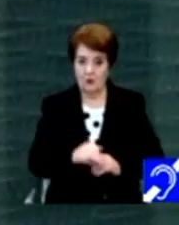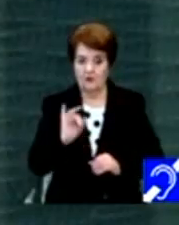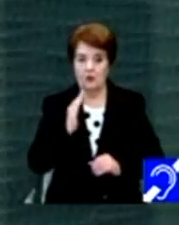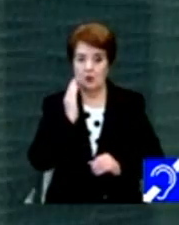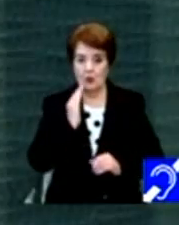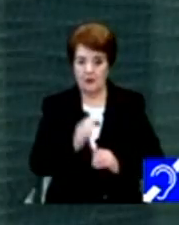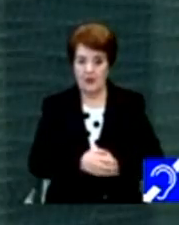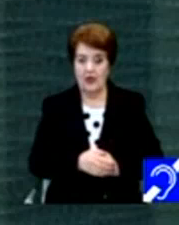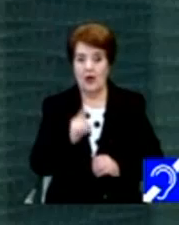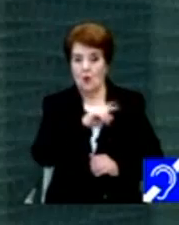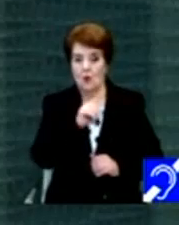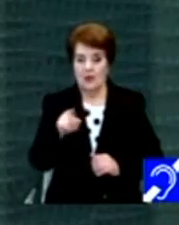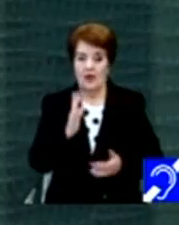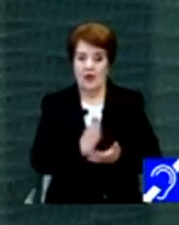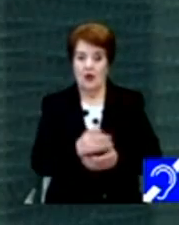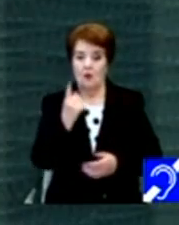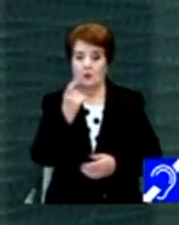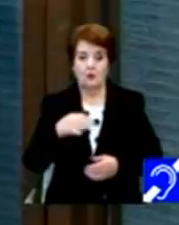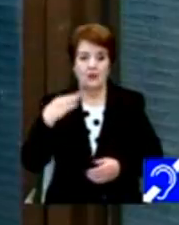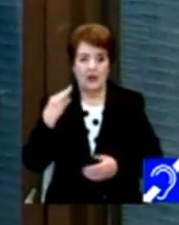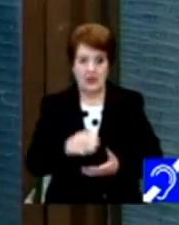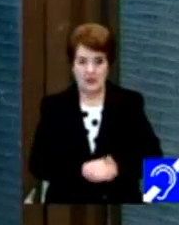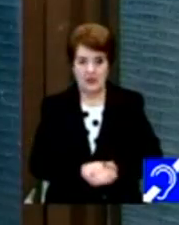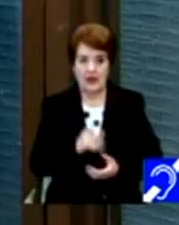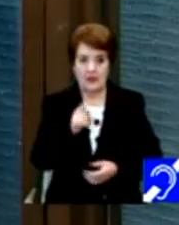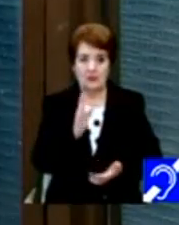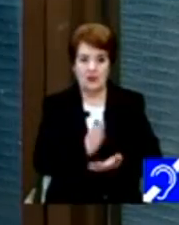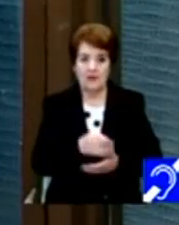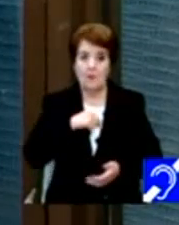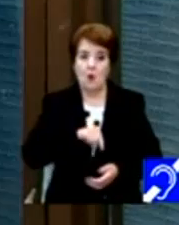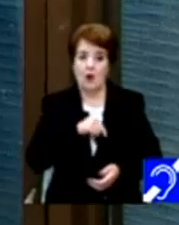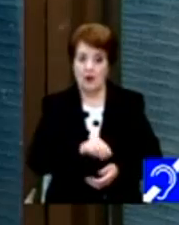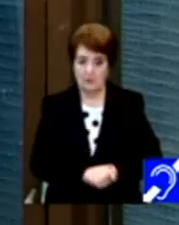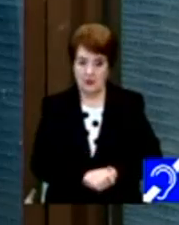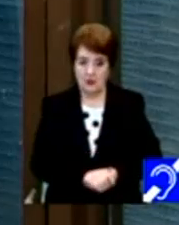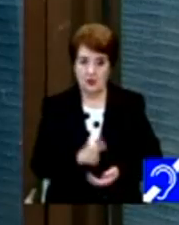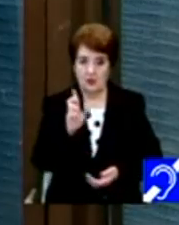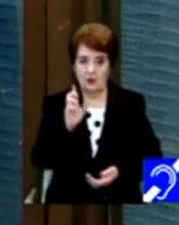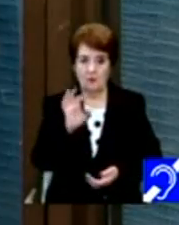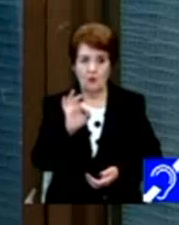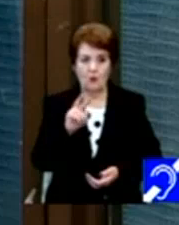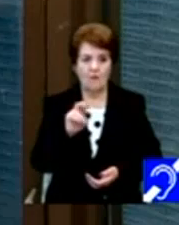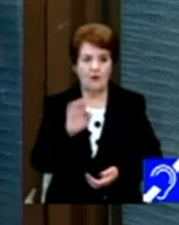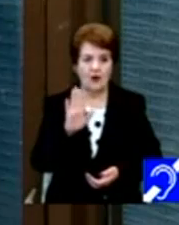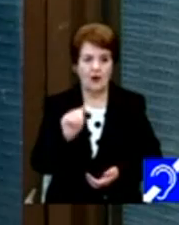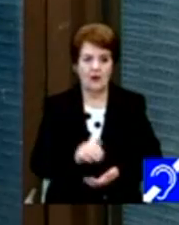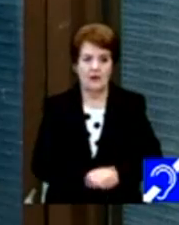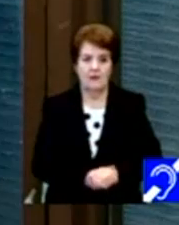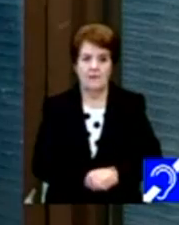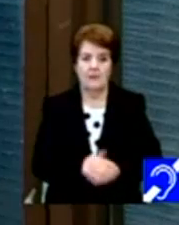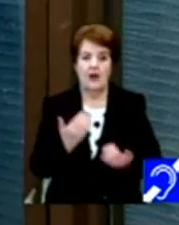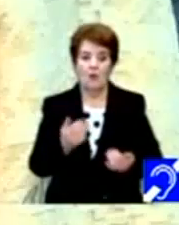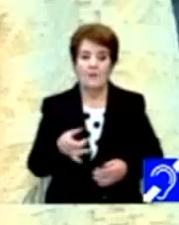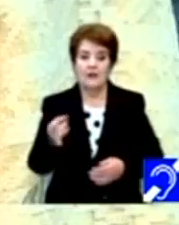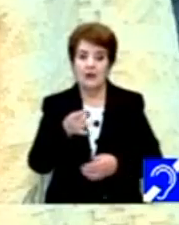din România. Unele dintre ele au peste 100 de ani. Aici avem o cămașă din Voloca, acum din